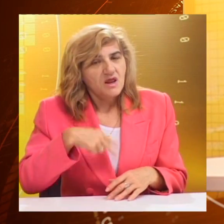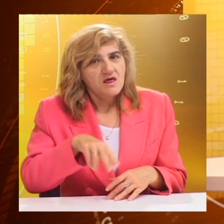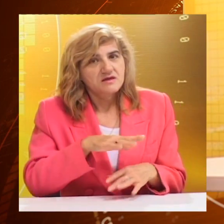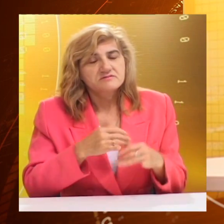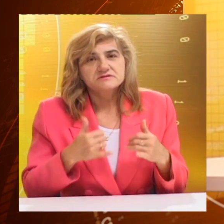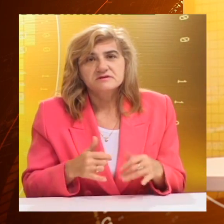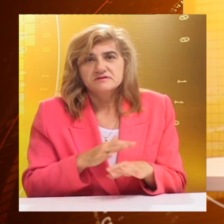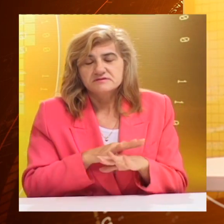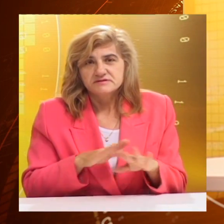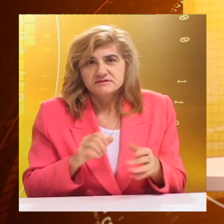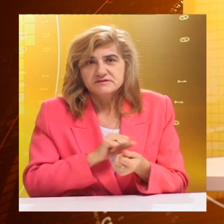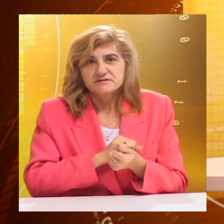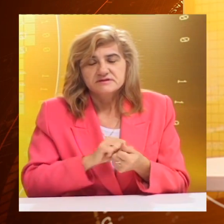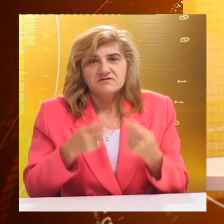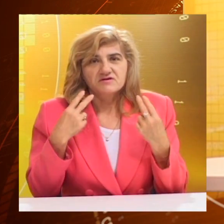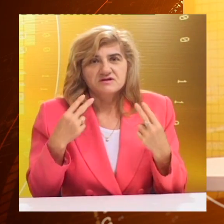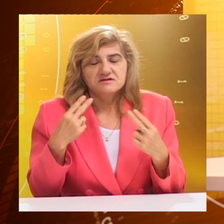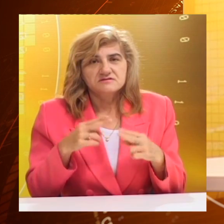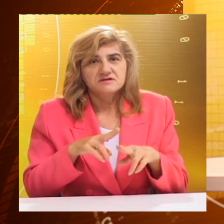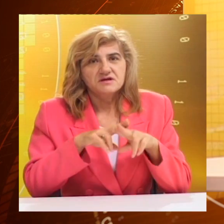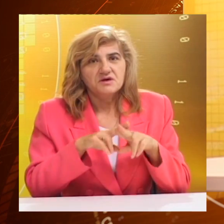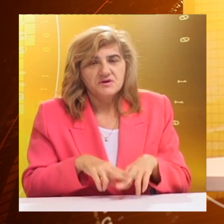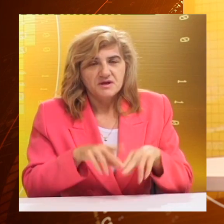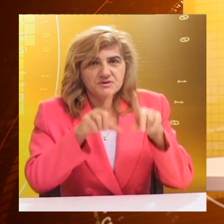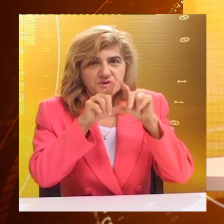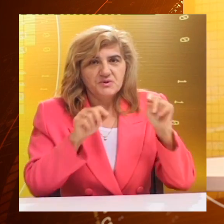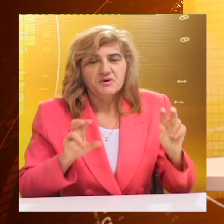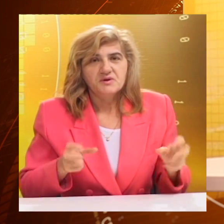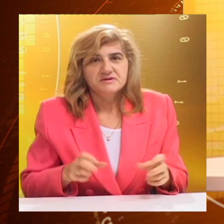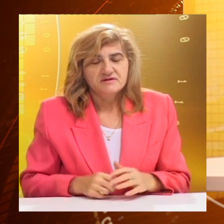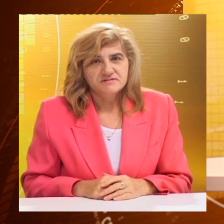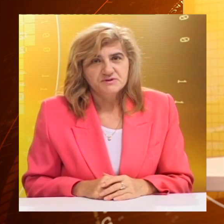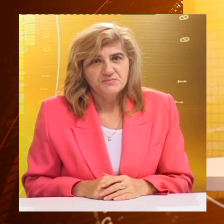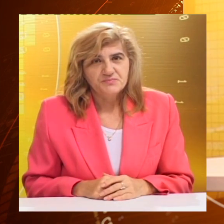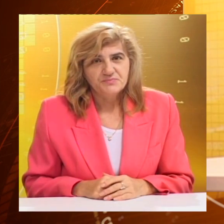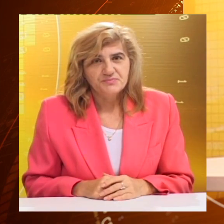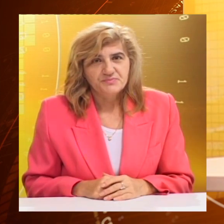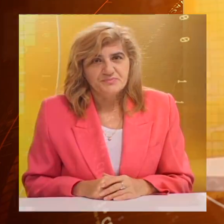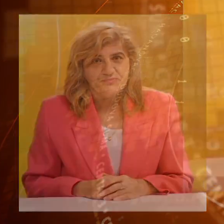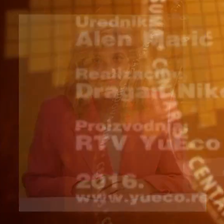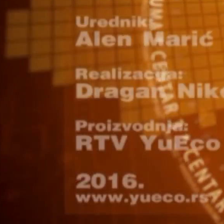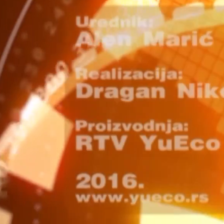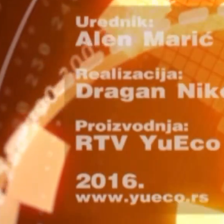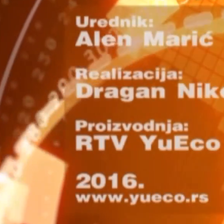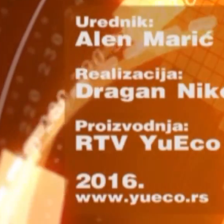Poštovani gledalci, bilo je to sve u ovom nedeljnom pregledu najznačajnijih dešavanja. Ostanite dalje uz Jueko televiziju.